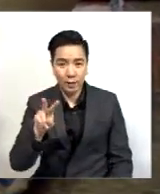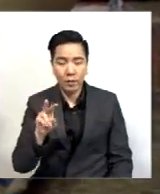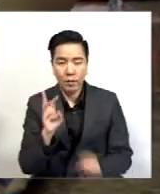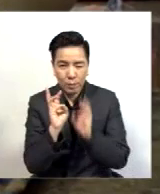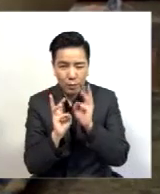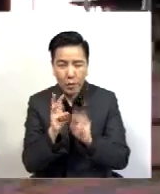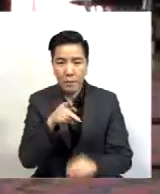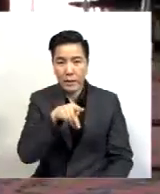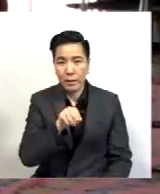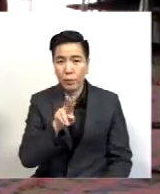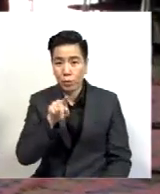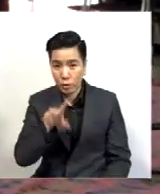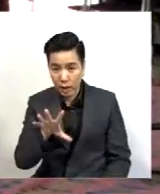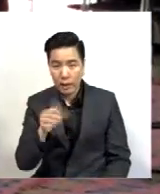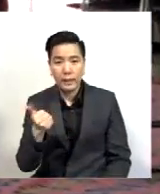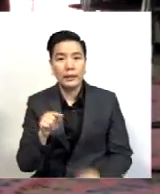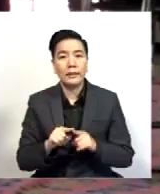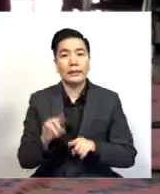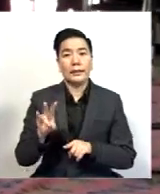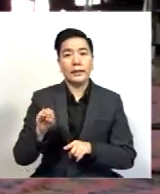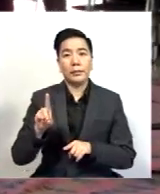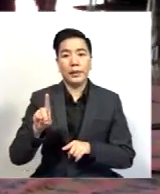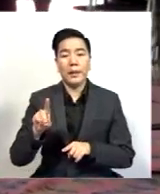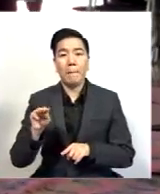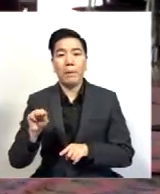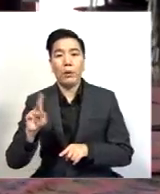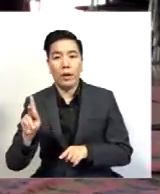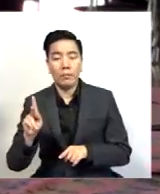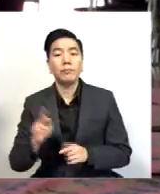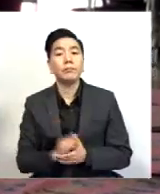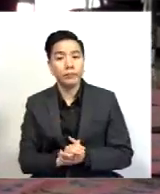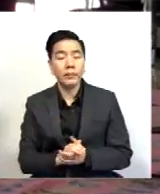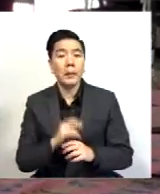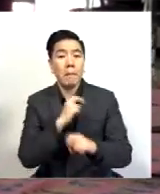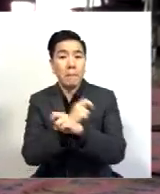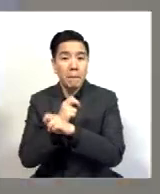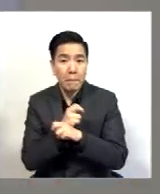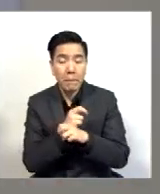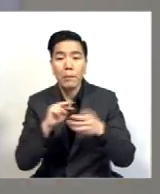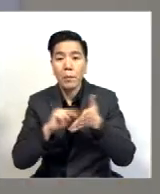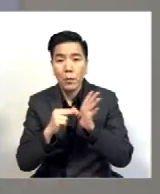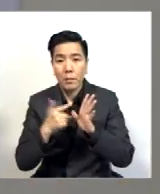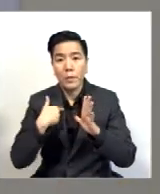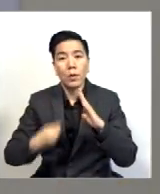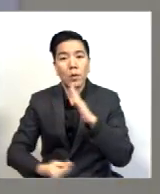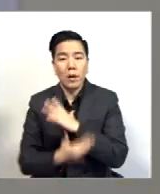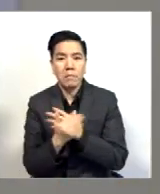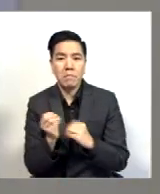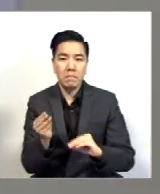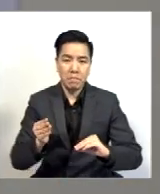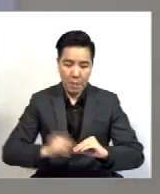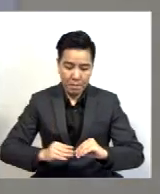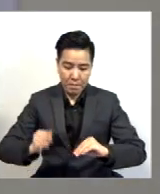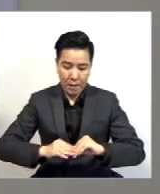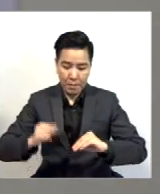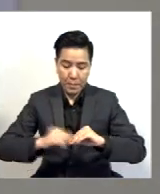ฝุ่นละอองขนาดเล็ก PM 2.5 วัดได้71ไมโครกรัมต่อลูกบาศก์เมตรนะคะและมลพิษเนี่ยก็ยังมีแนวโน้มเพิ่มขึ้นต่อเนื่อง